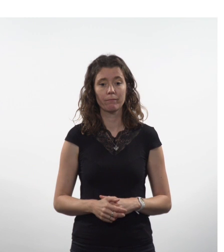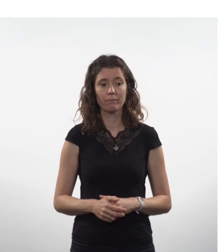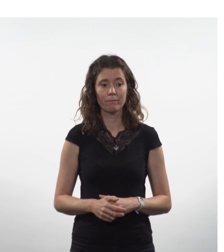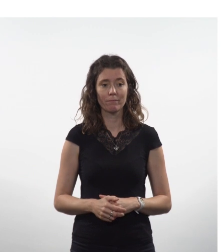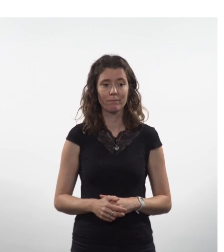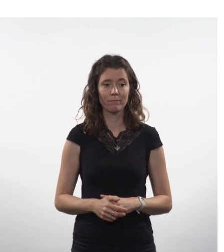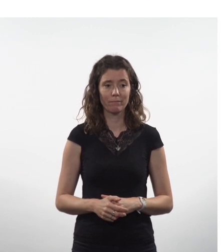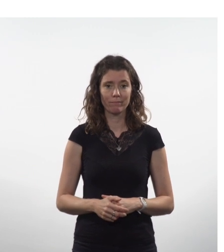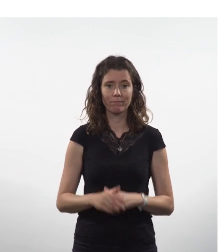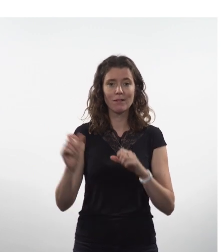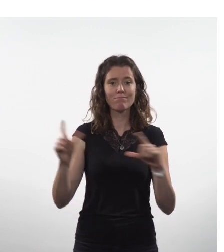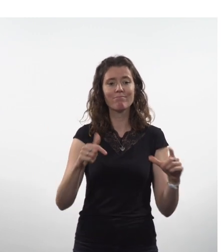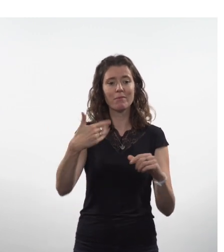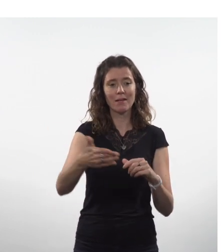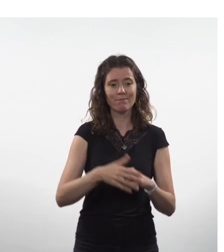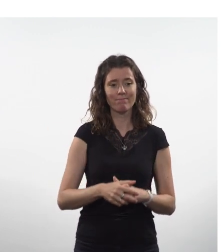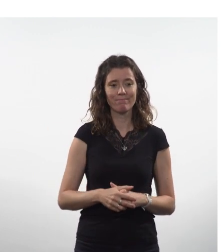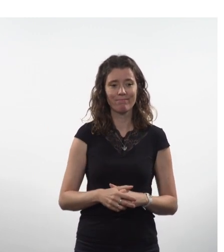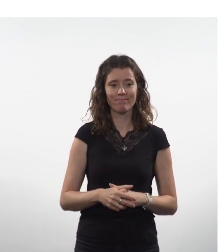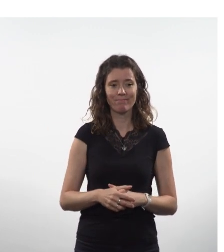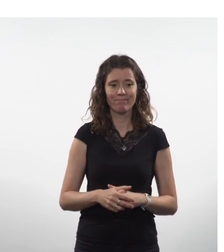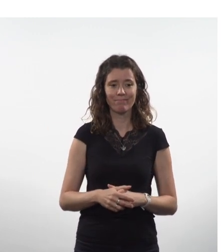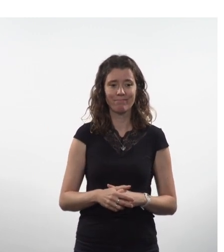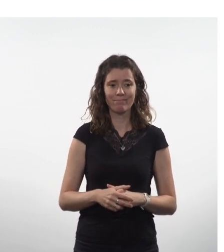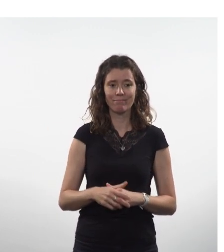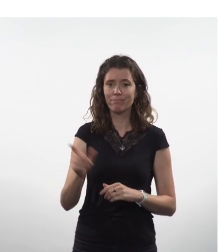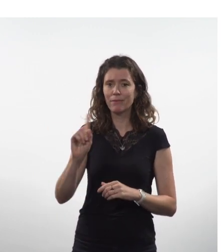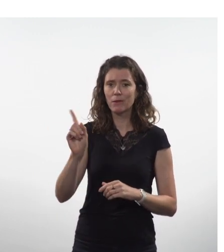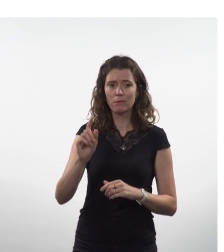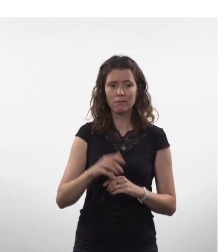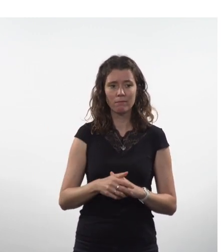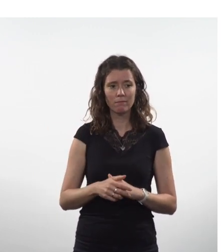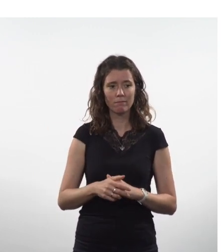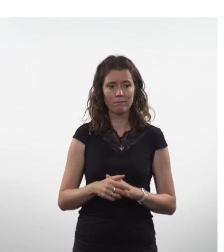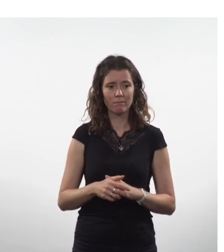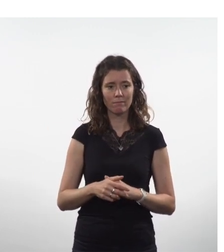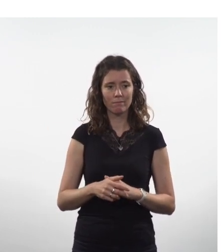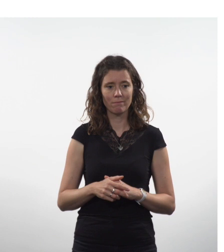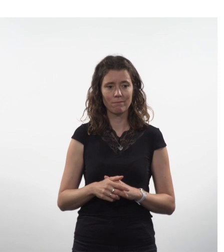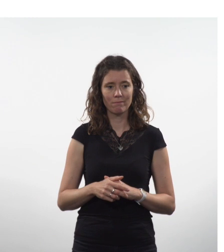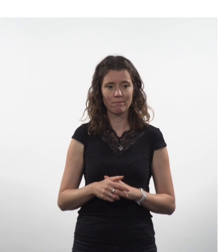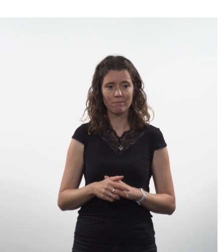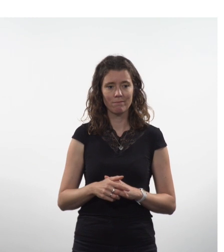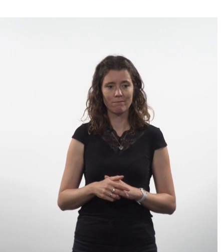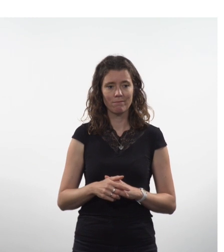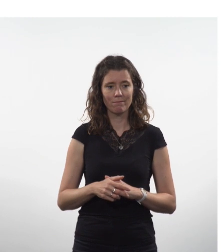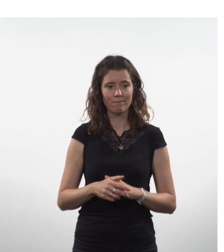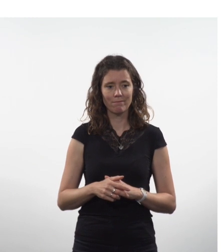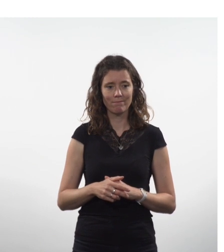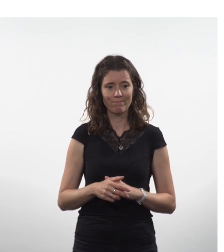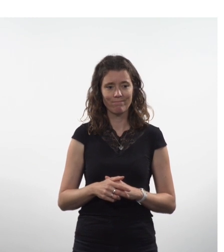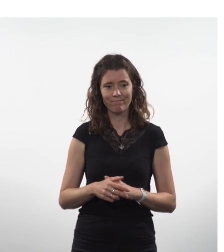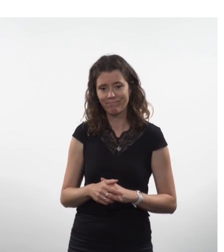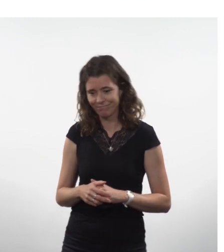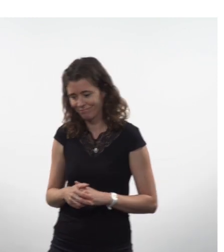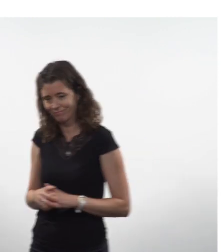La diapo suivante, s'il vous plaît. Ah non, non, non. Non, Ah non, pardon. Non, non, pardon. Ah oui, je reviens